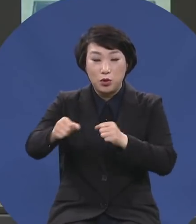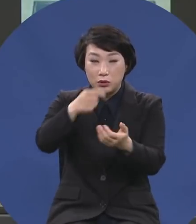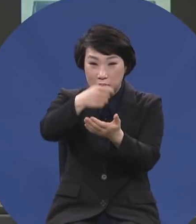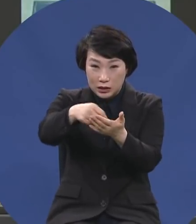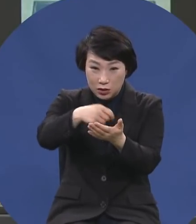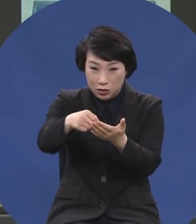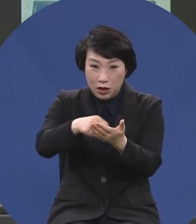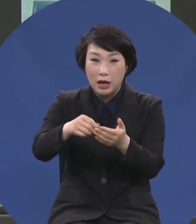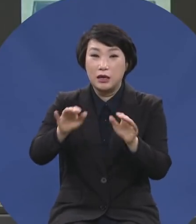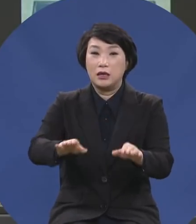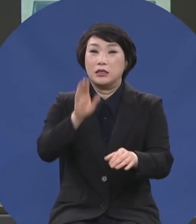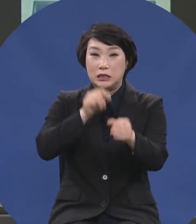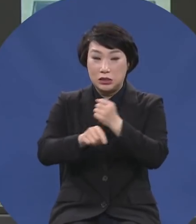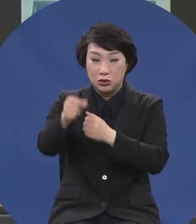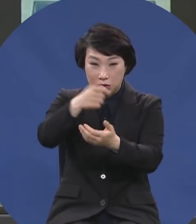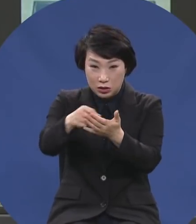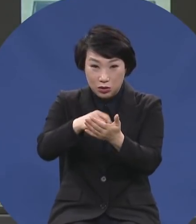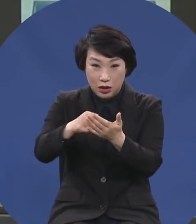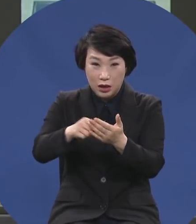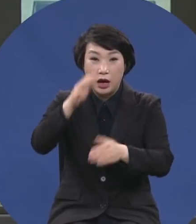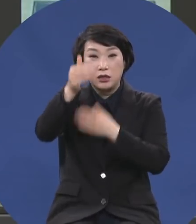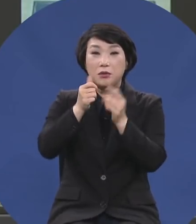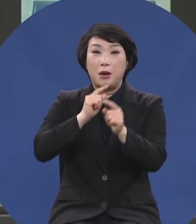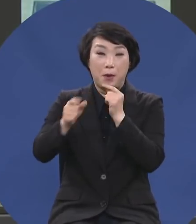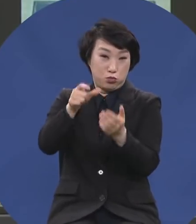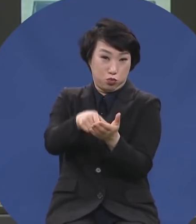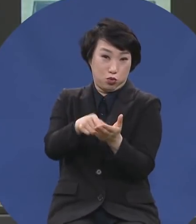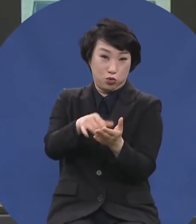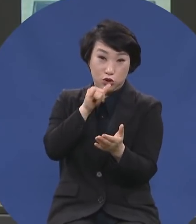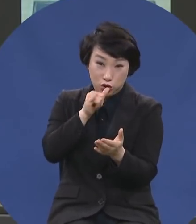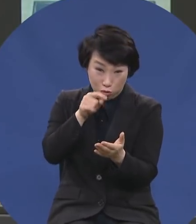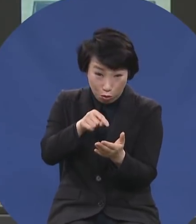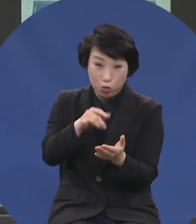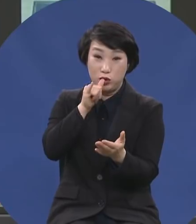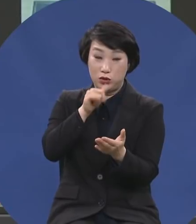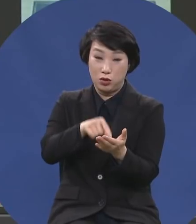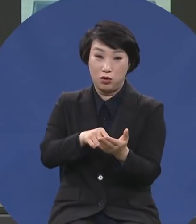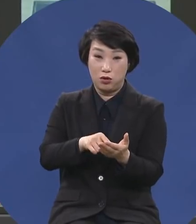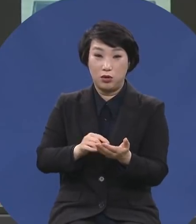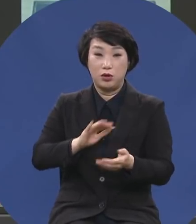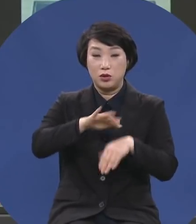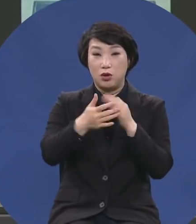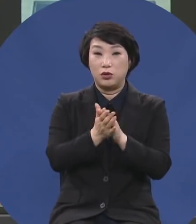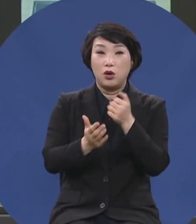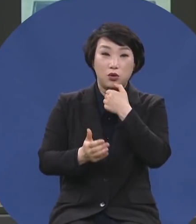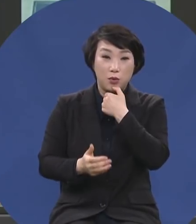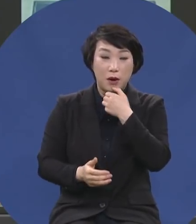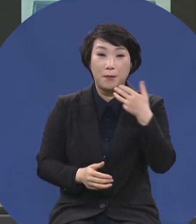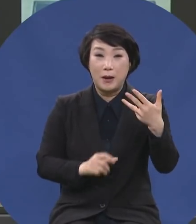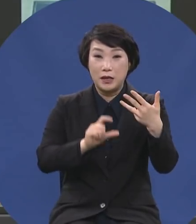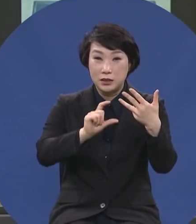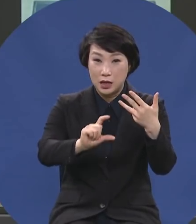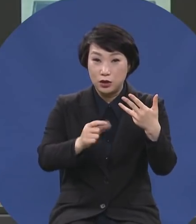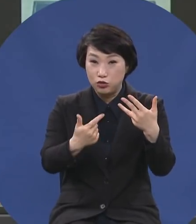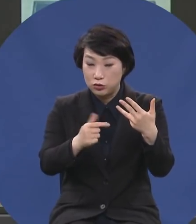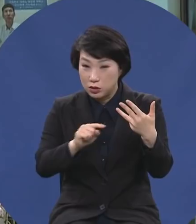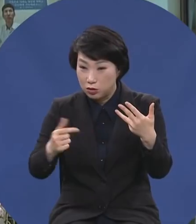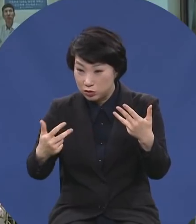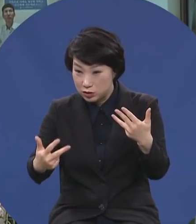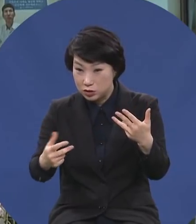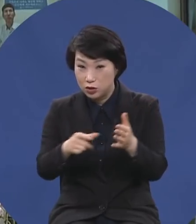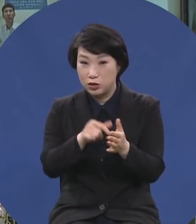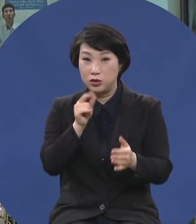기록한, 진리로 기록한 하나님 말씀에 그렇게 말씀하셨습니다. 로마서 8장 6절로